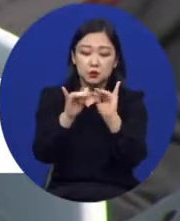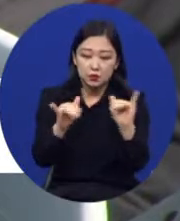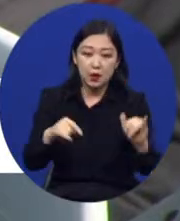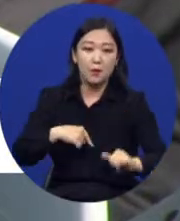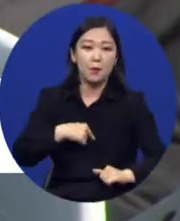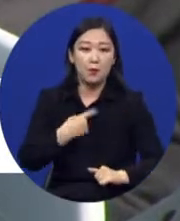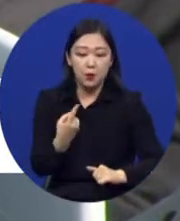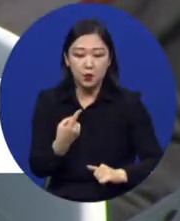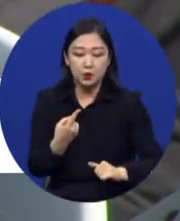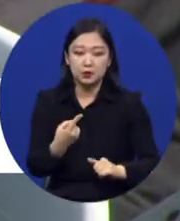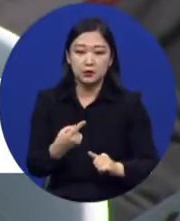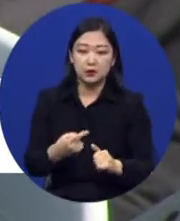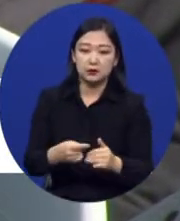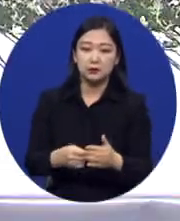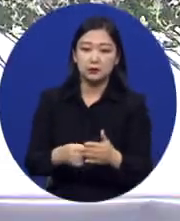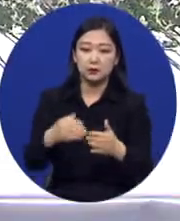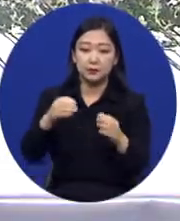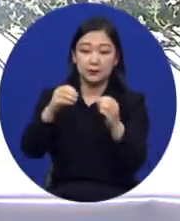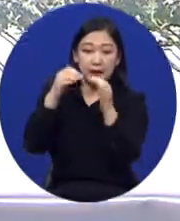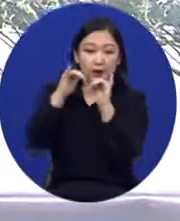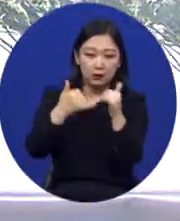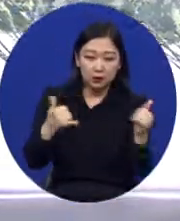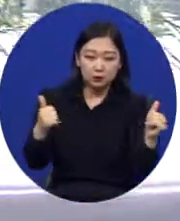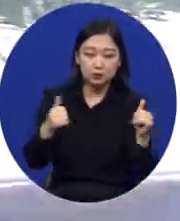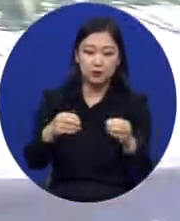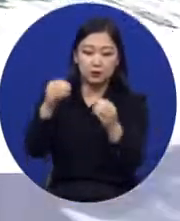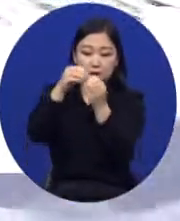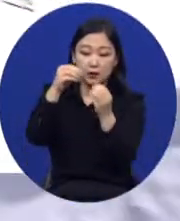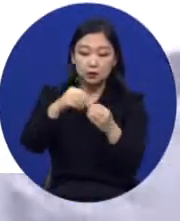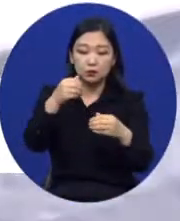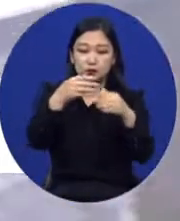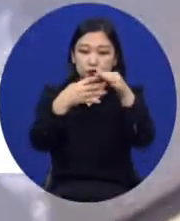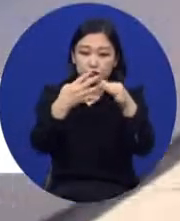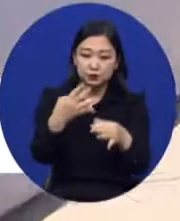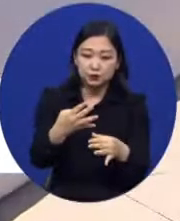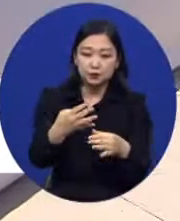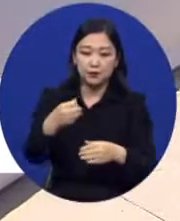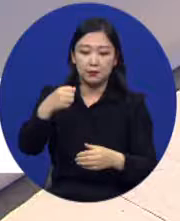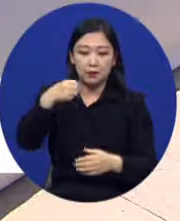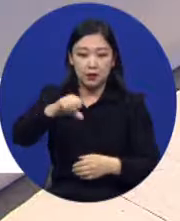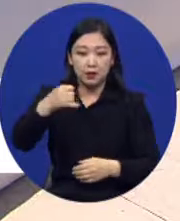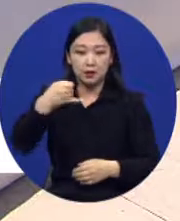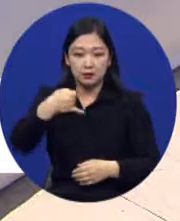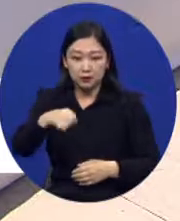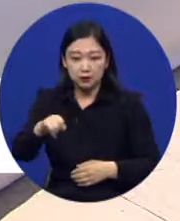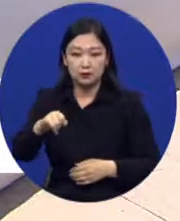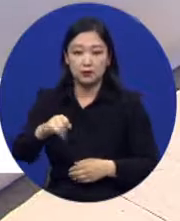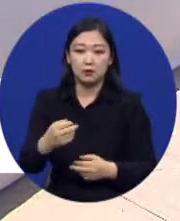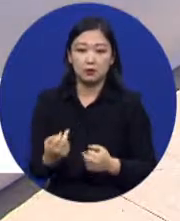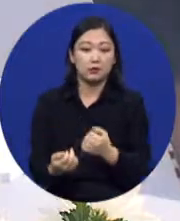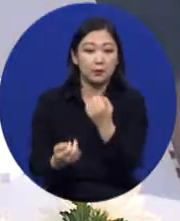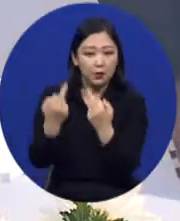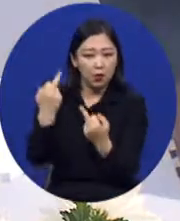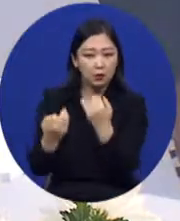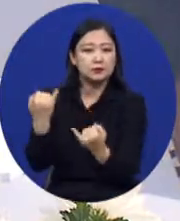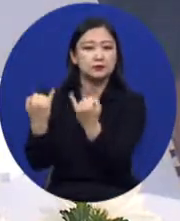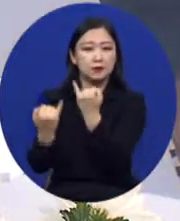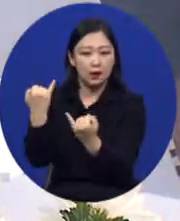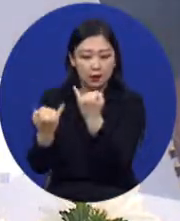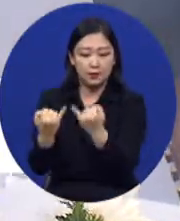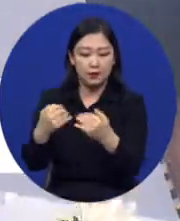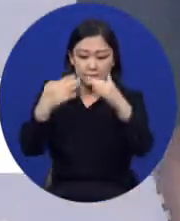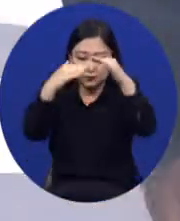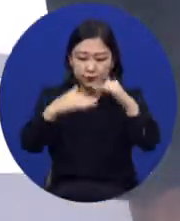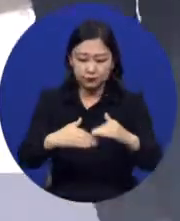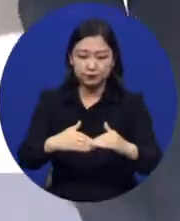희생자의 법적 상속 원자 이며 상소 순위는 직계 비속 을 우선으로 쉽게 존속과 형제자매